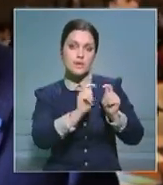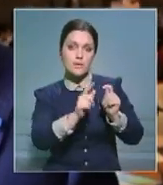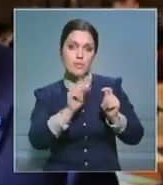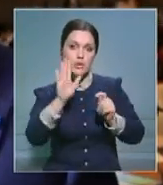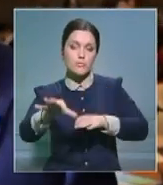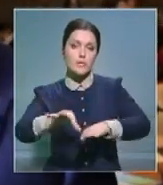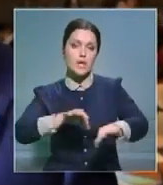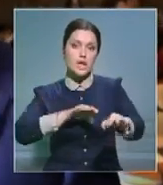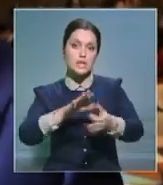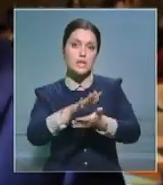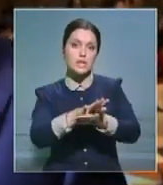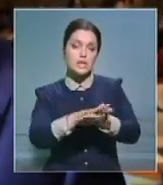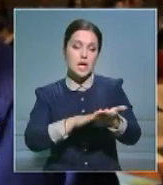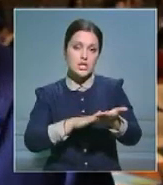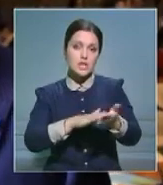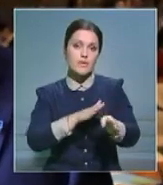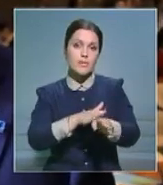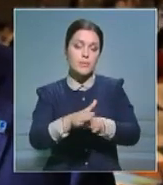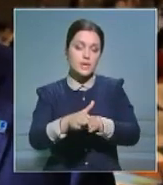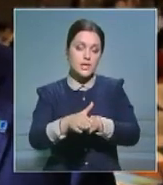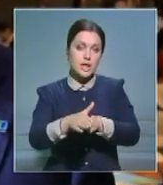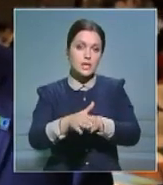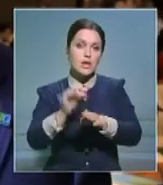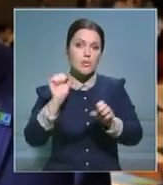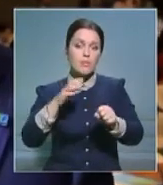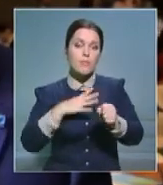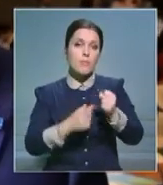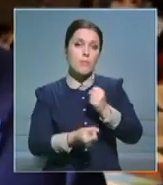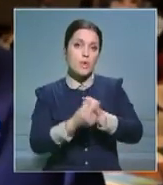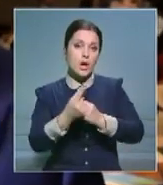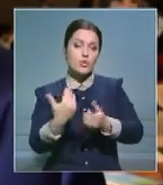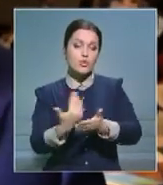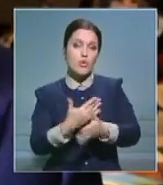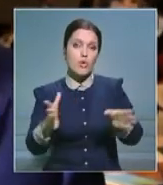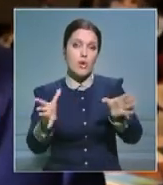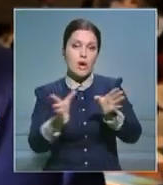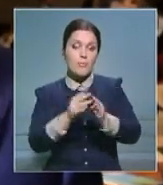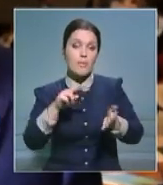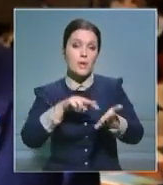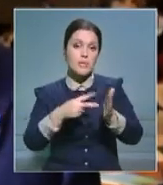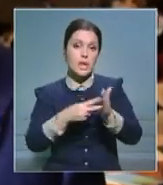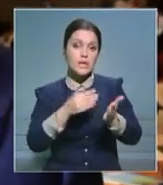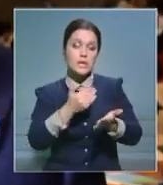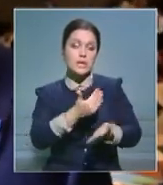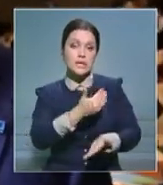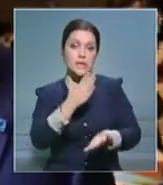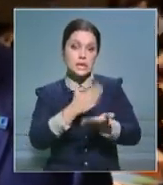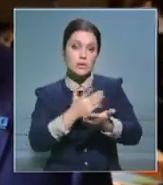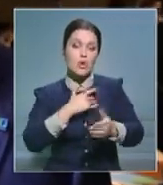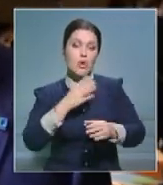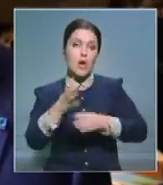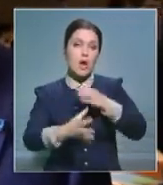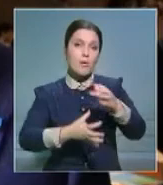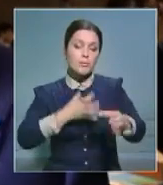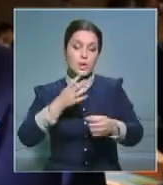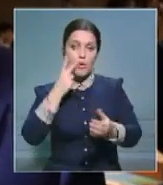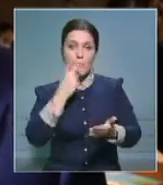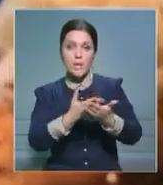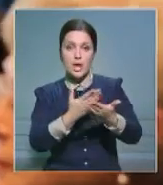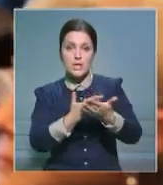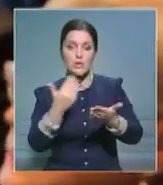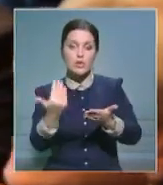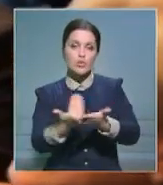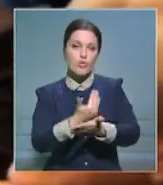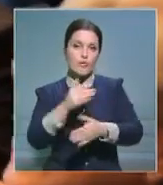дальше продвигать. Может быть, появятся новые партнеры. Задача стоит в том, чтобы показать миру и профессионалам новые